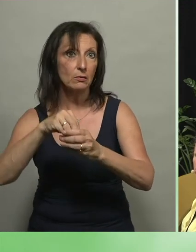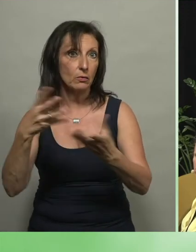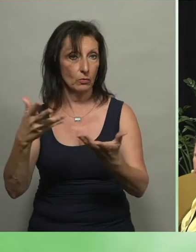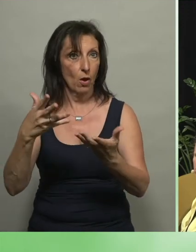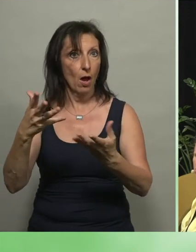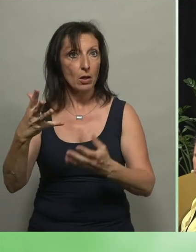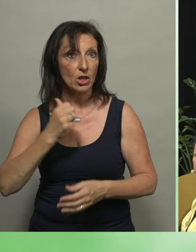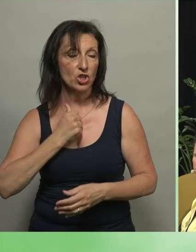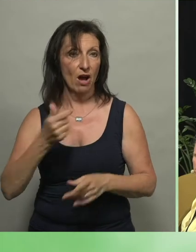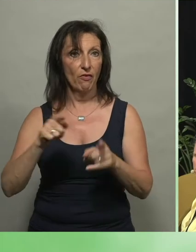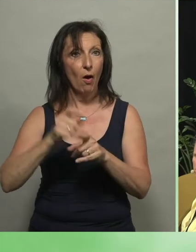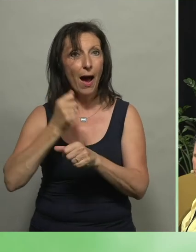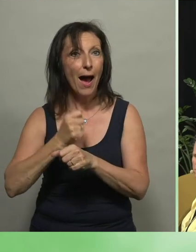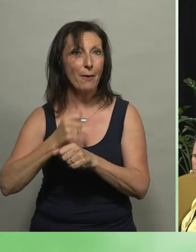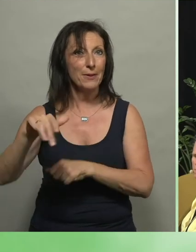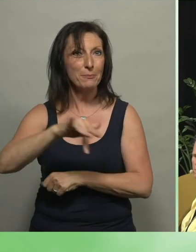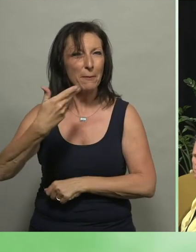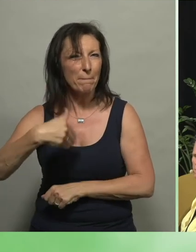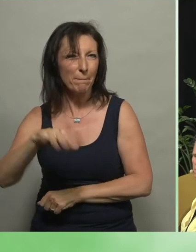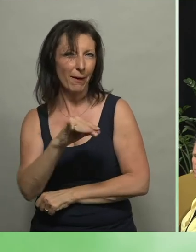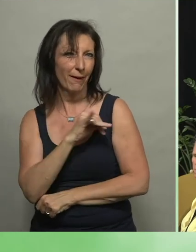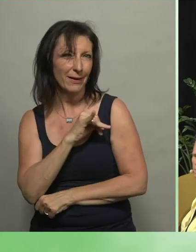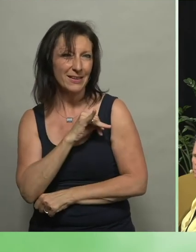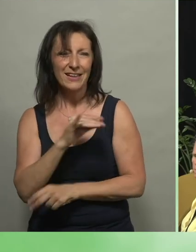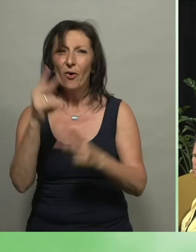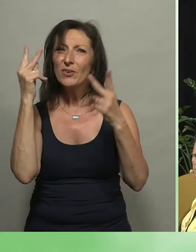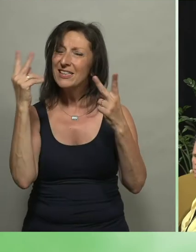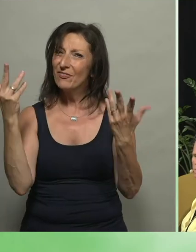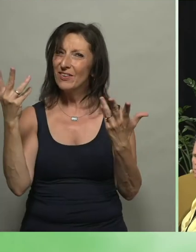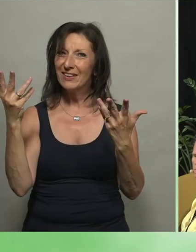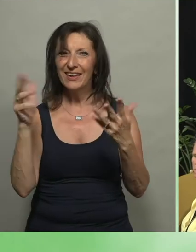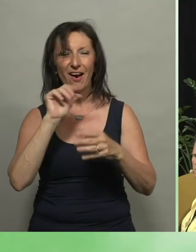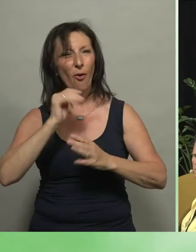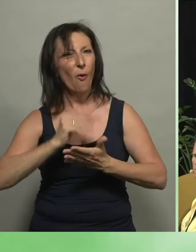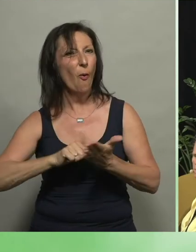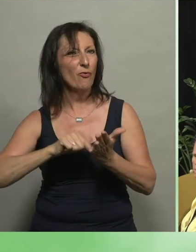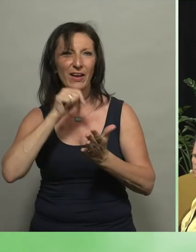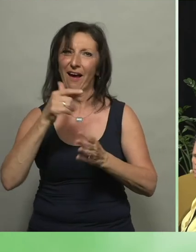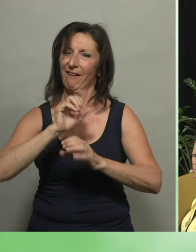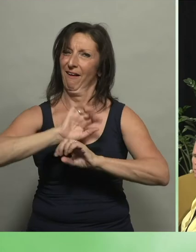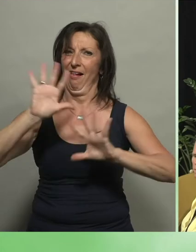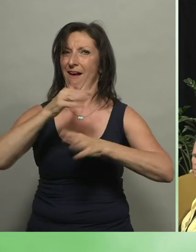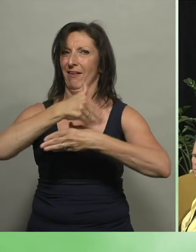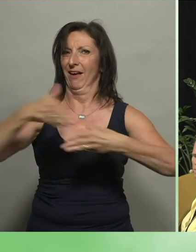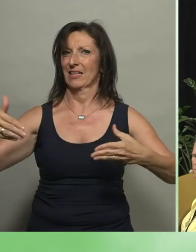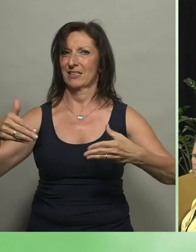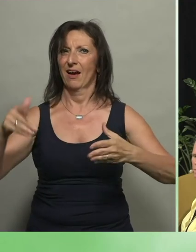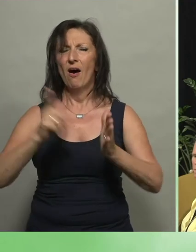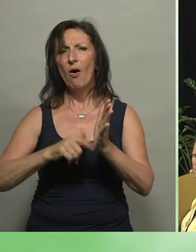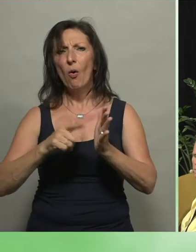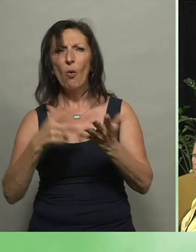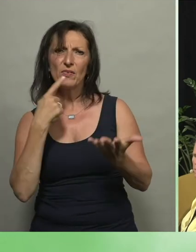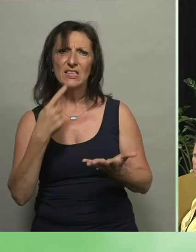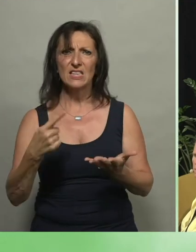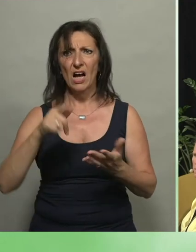Arbeitsplätze zu schaffen. Und mir ist sehr wichtig, da auch zu sagen, dass da die Grenzen oft verschwimmen. Wir sprechen ja auch zum Beispiel oft über die Benachteiligung